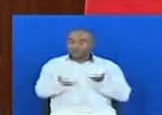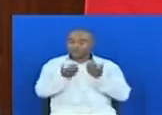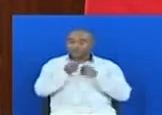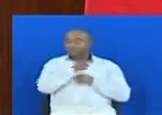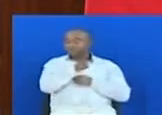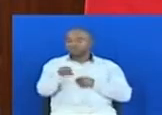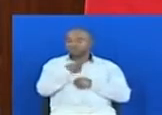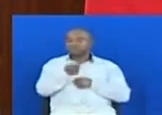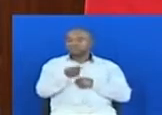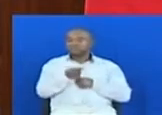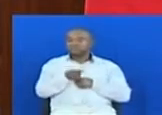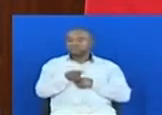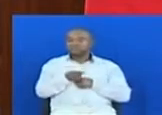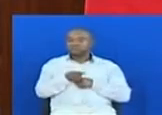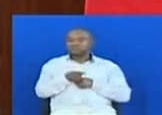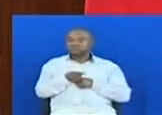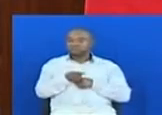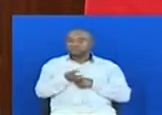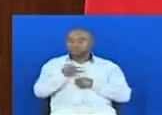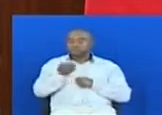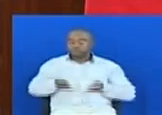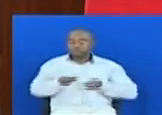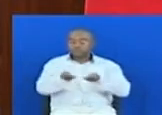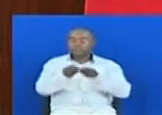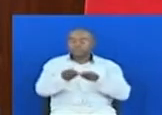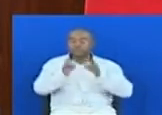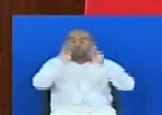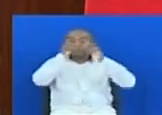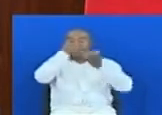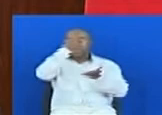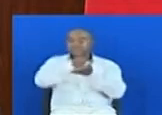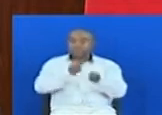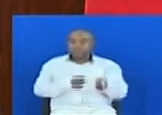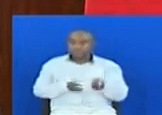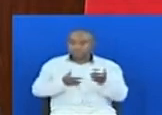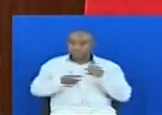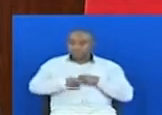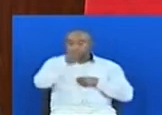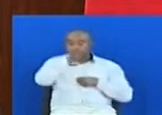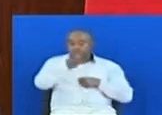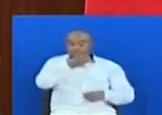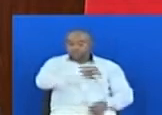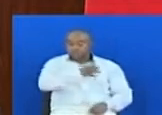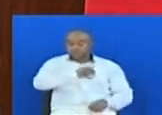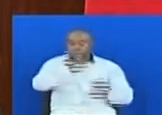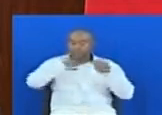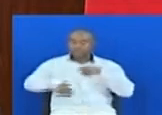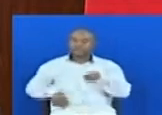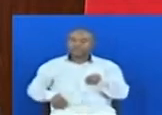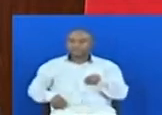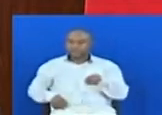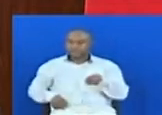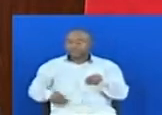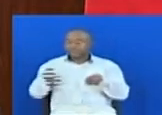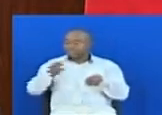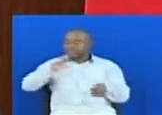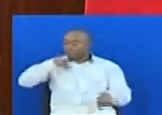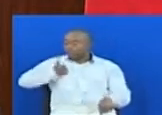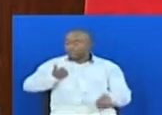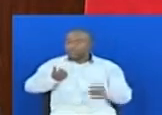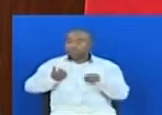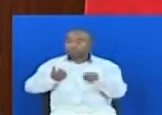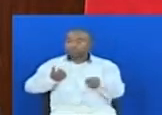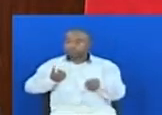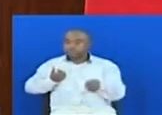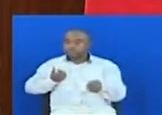tunaweza tukaleta azimio, angalau tu azimio la kumpongeza waziri wa afya kama mwanamke ambaye